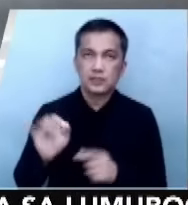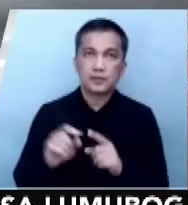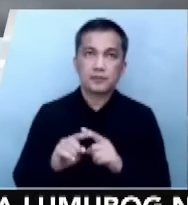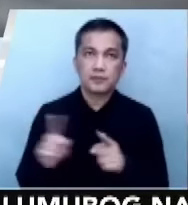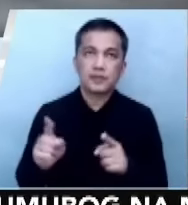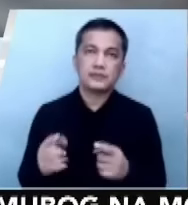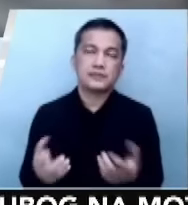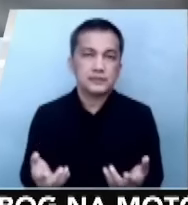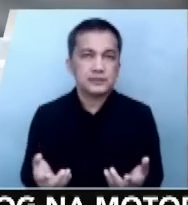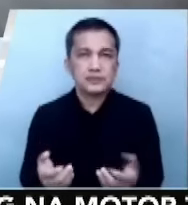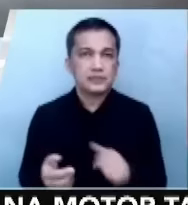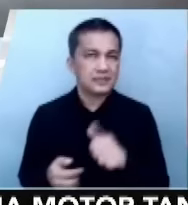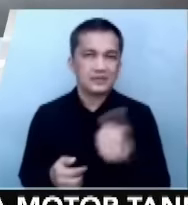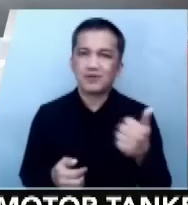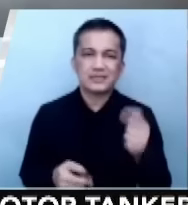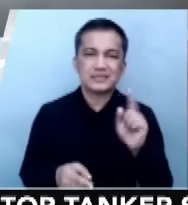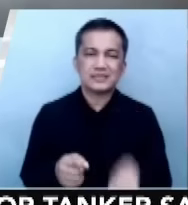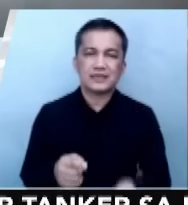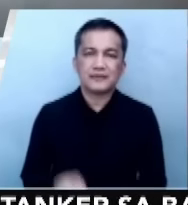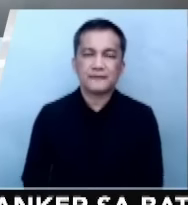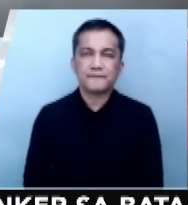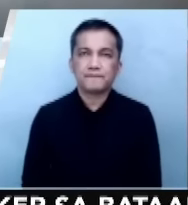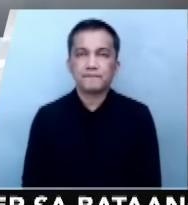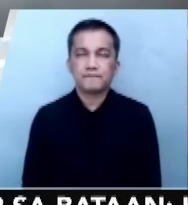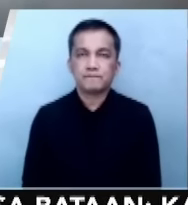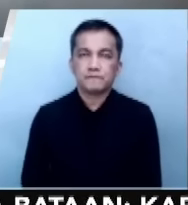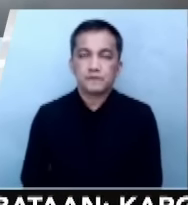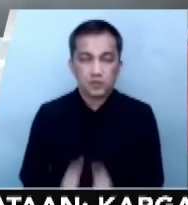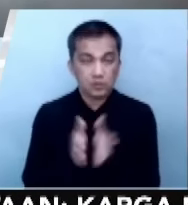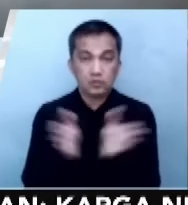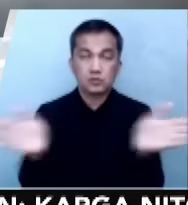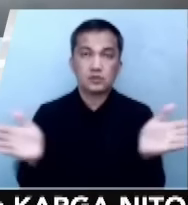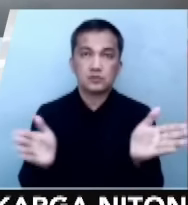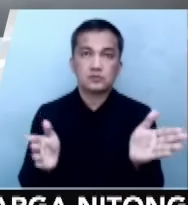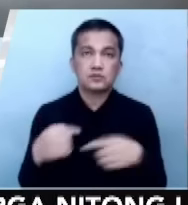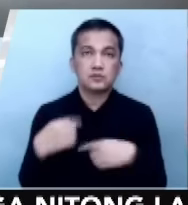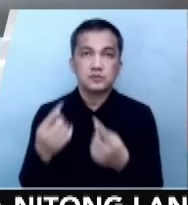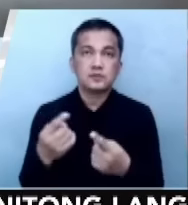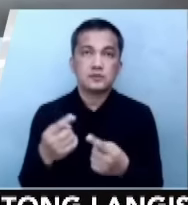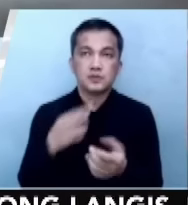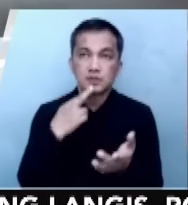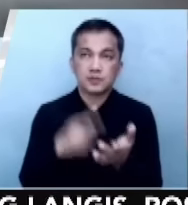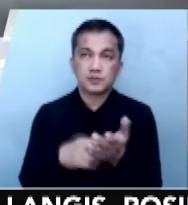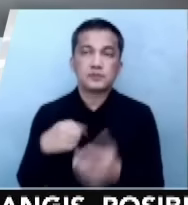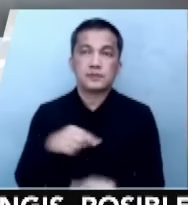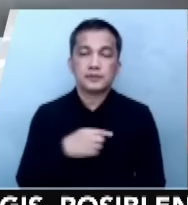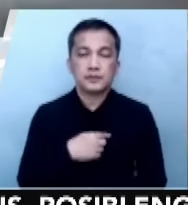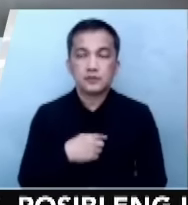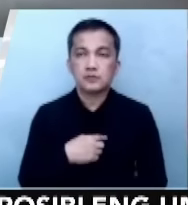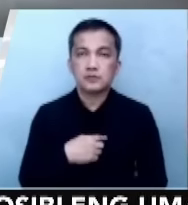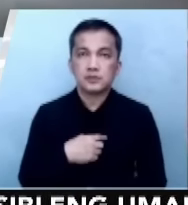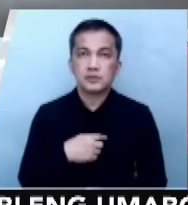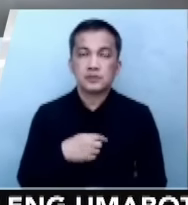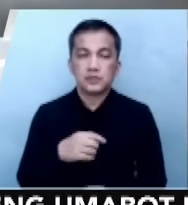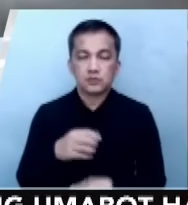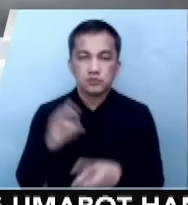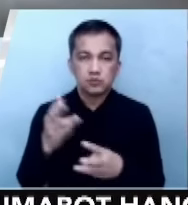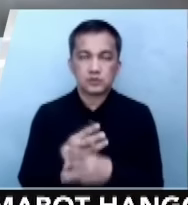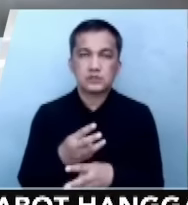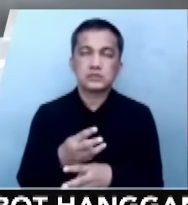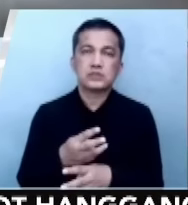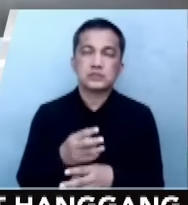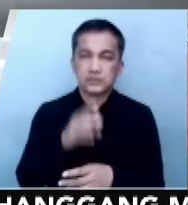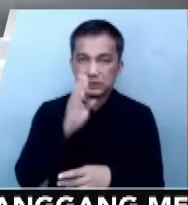yyung iba hindi talaga kakayanin on the whole Ah so far ang report sa amin is ang severely damaged talaga yung NCR